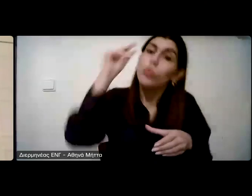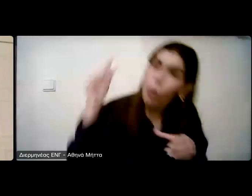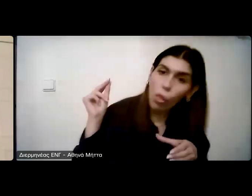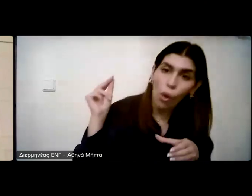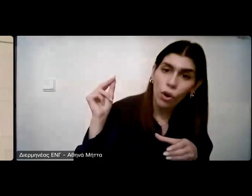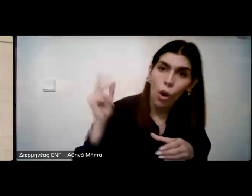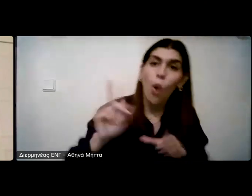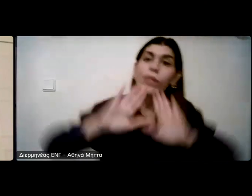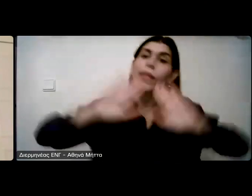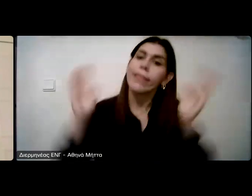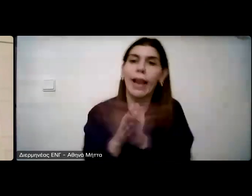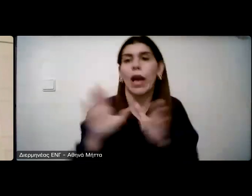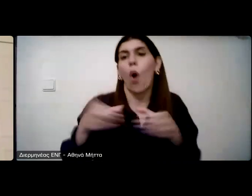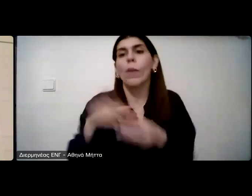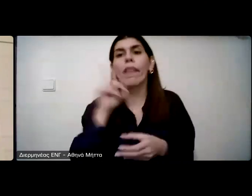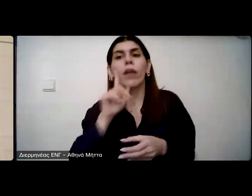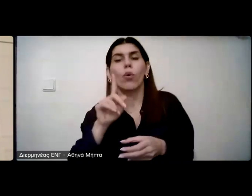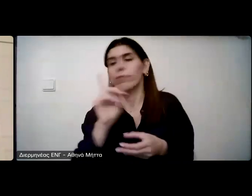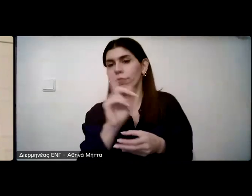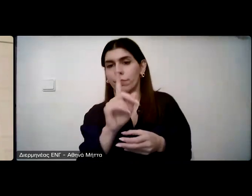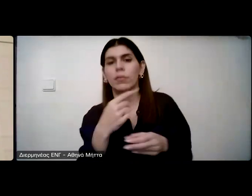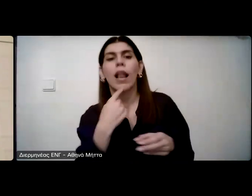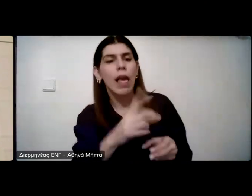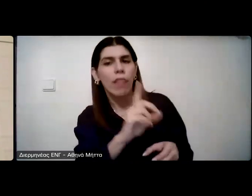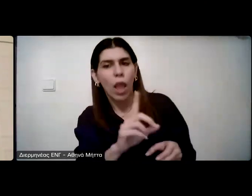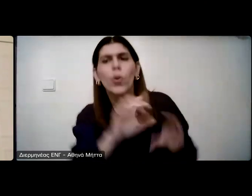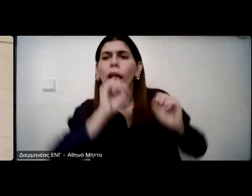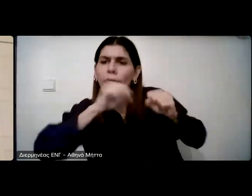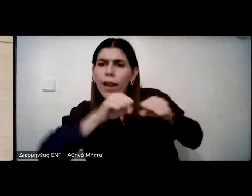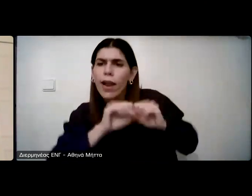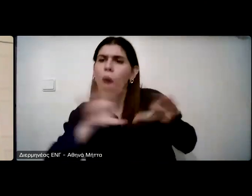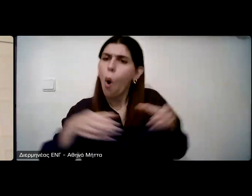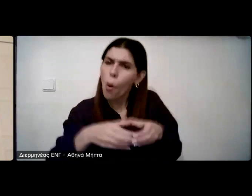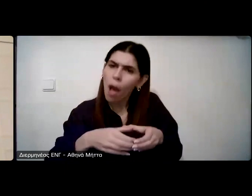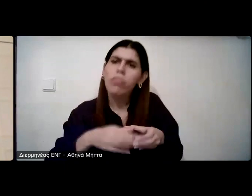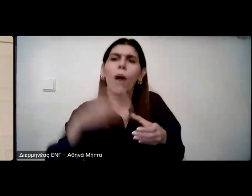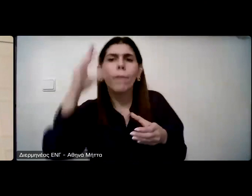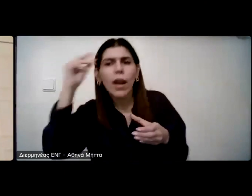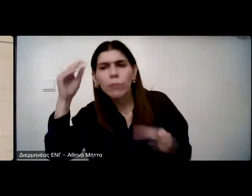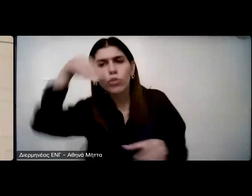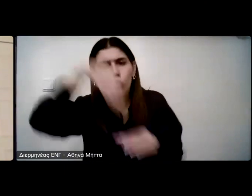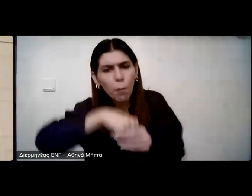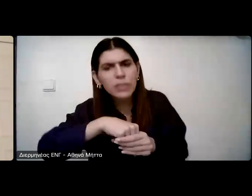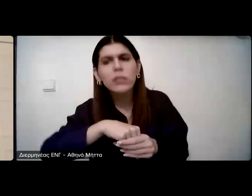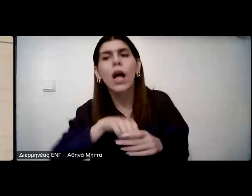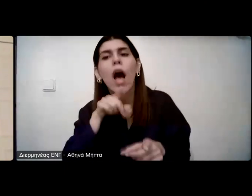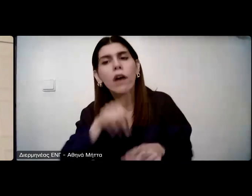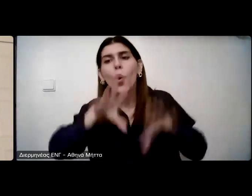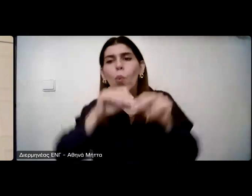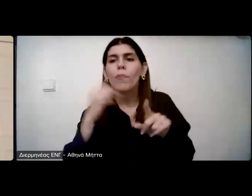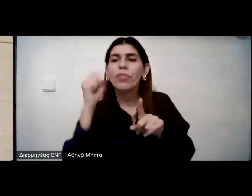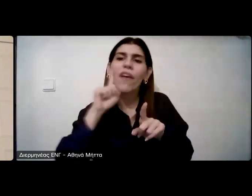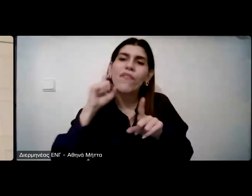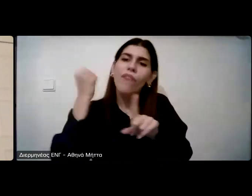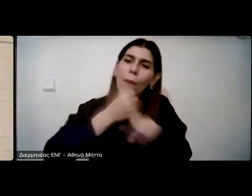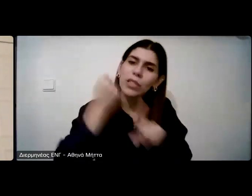πρώτη ομάδα η οποία έγινε σε πανεπιστημιακό χώρο, μετατρέποντας τον φεμινισμό σε ακαδημαϊκό φεμινισμό ουσιαστικά. Και είχαν γίνει και